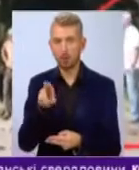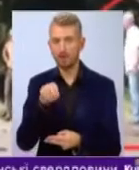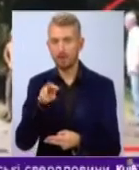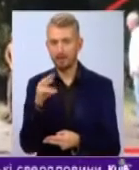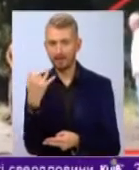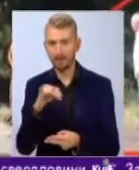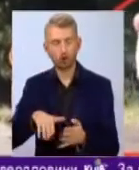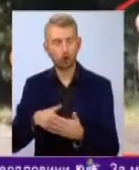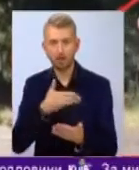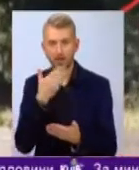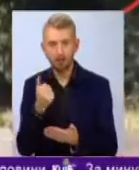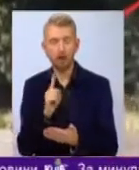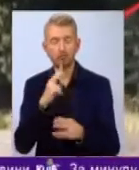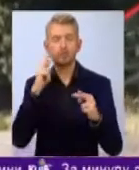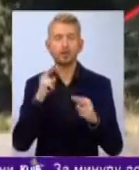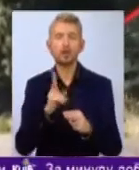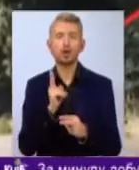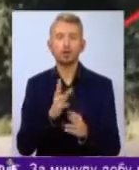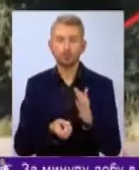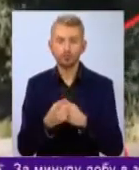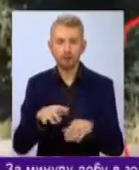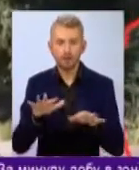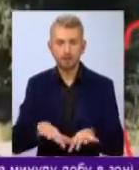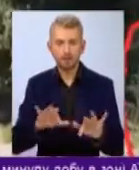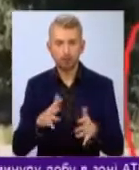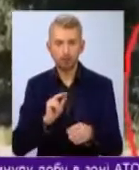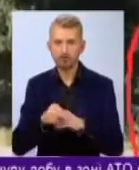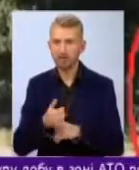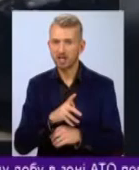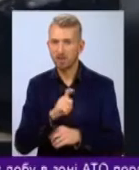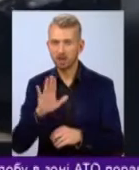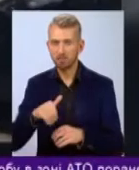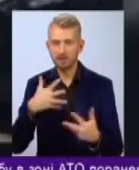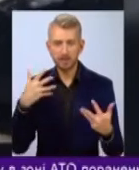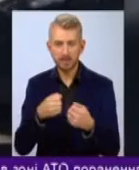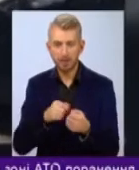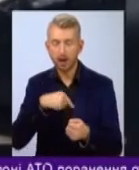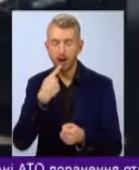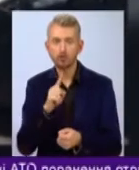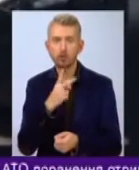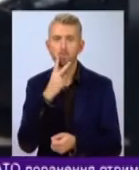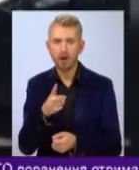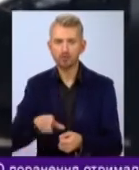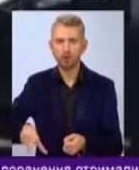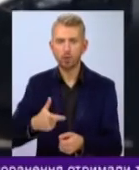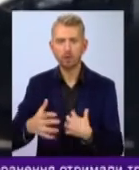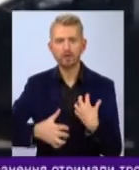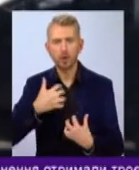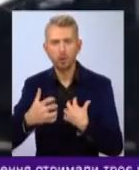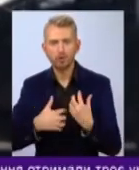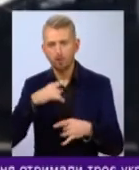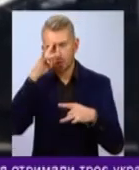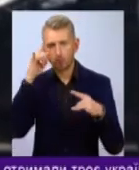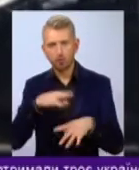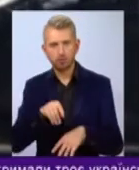досі нема. Однак очевидці, які опинились на місці події за кілька хвилин після ДТП, кажуть, що бачили на дорозі схвильованого і